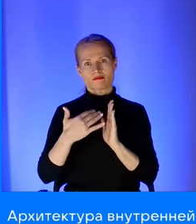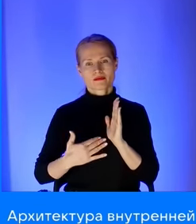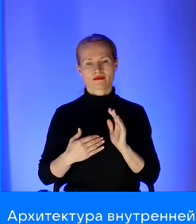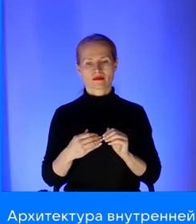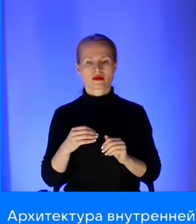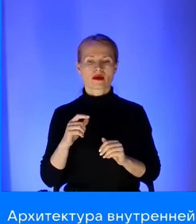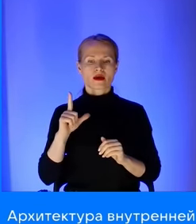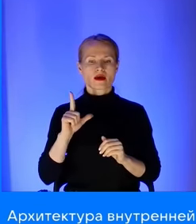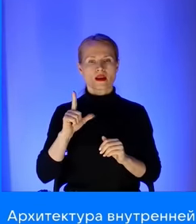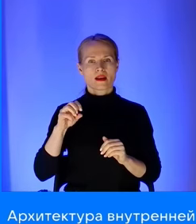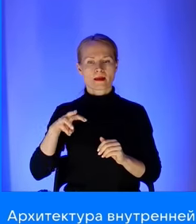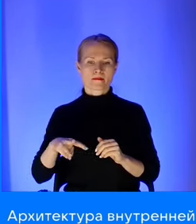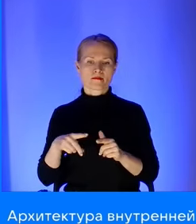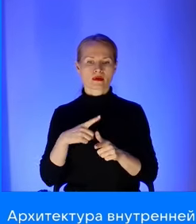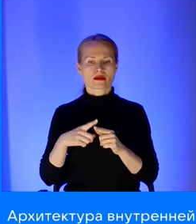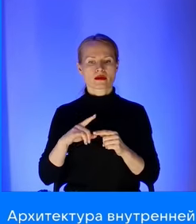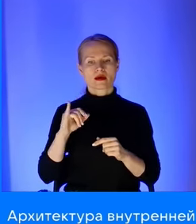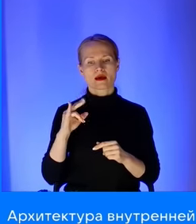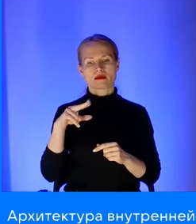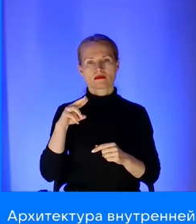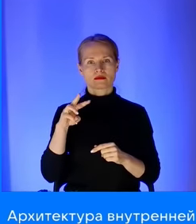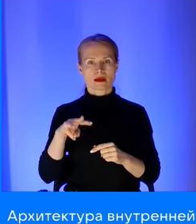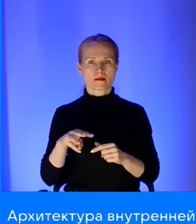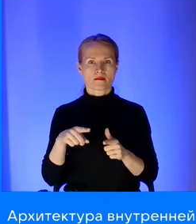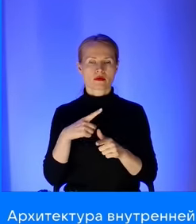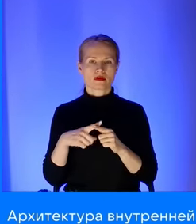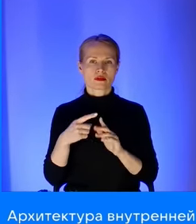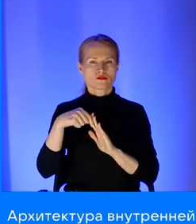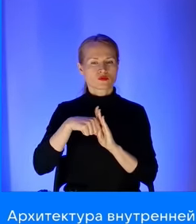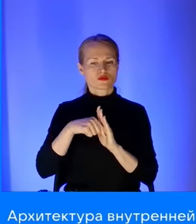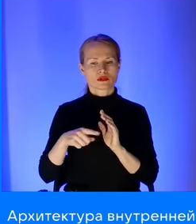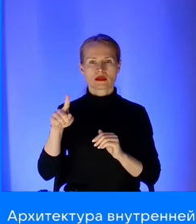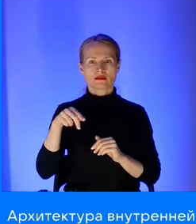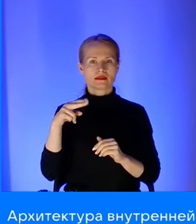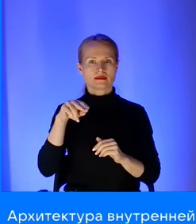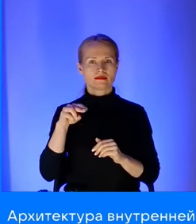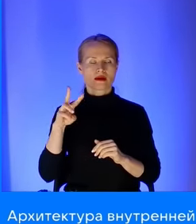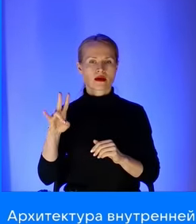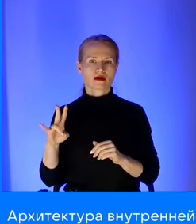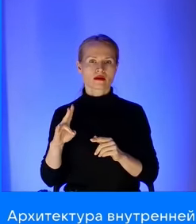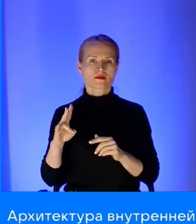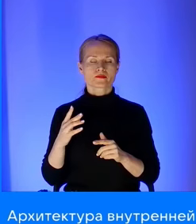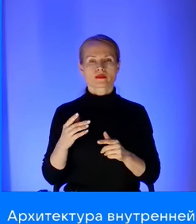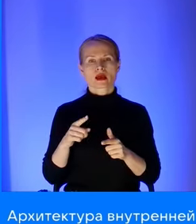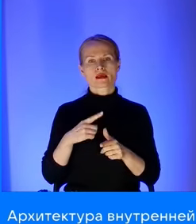LM или там ну idm про этого слышишь ли там есть например внутренний проект там cdn А есть там внутренний проект Например у нас Призма называется